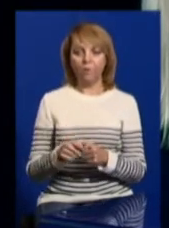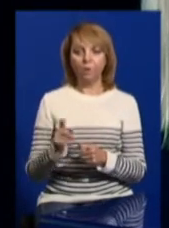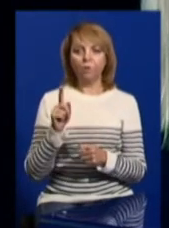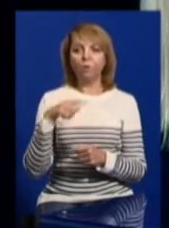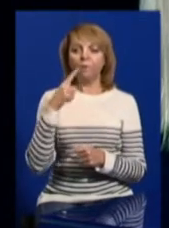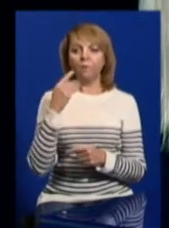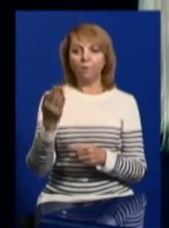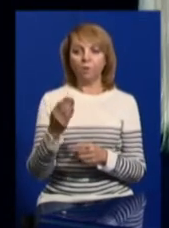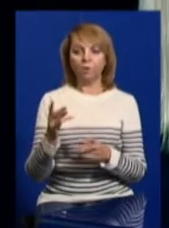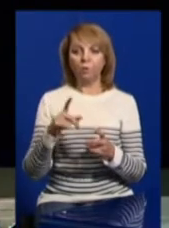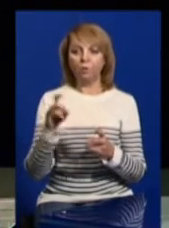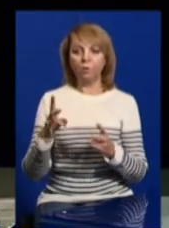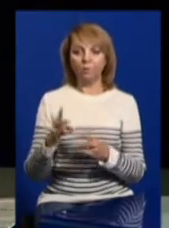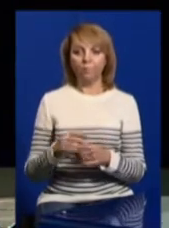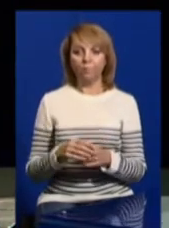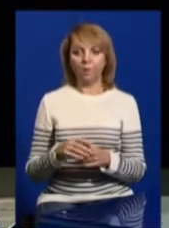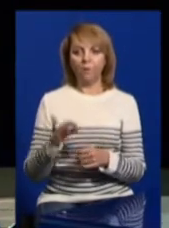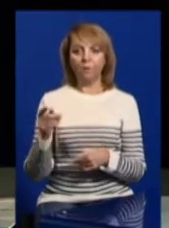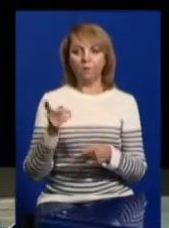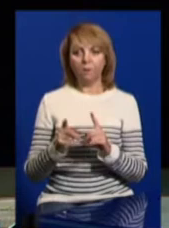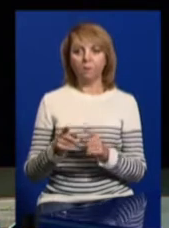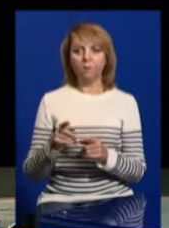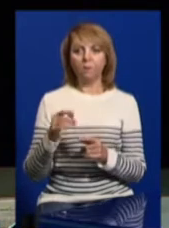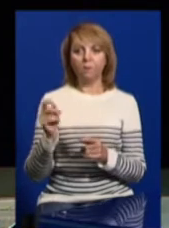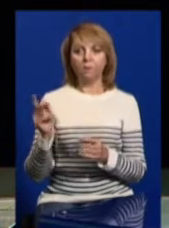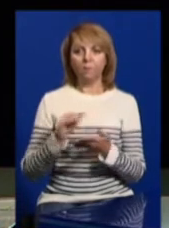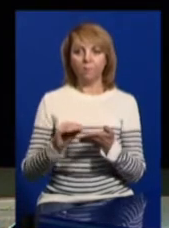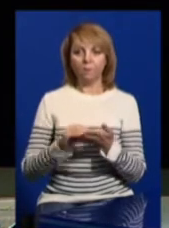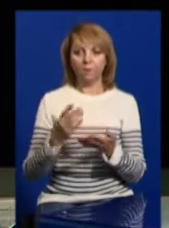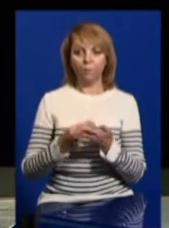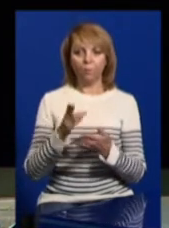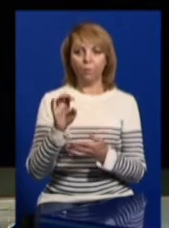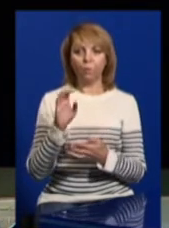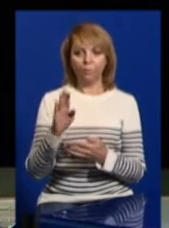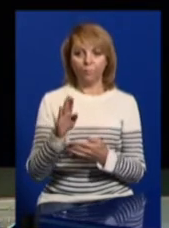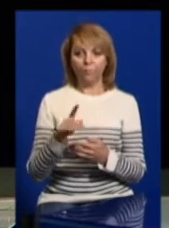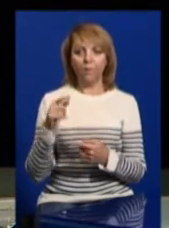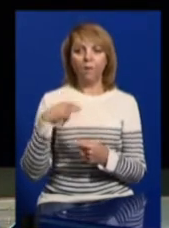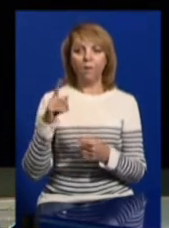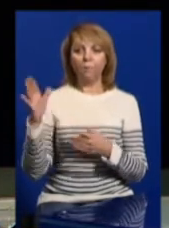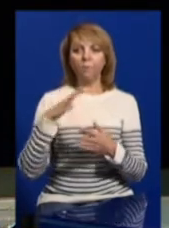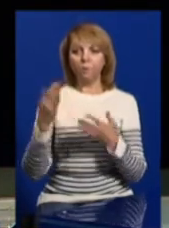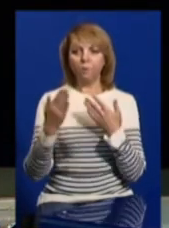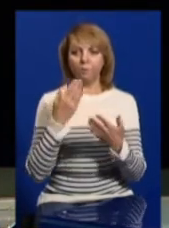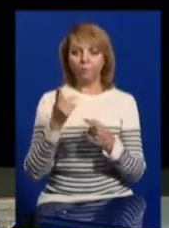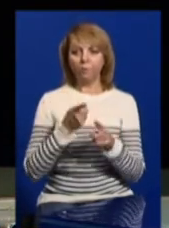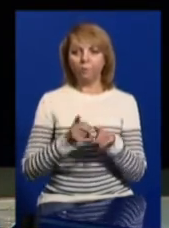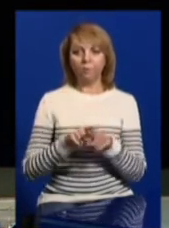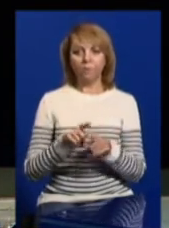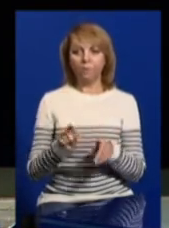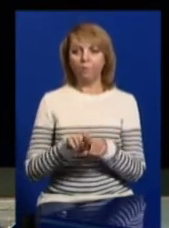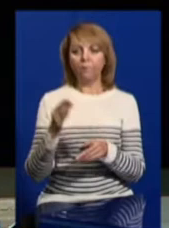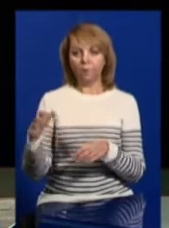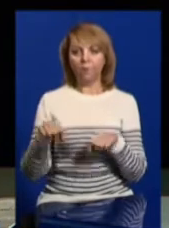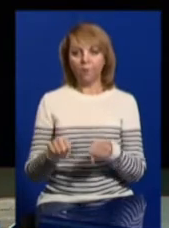потерпілі? Потерпілі дійсно вирішили заявити цивільні позови. Я також з ними спілкувався, що це все одно